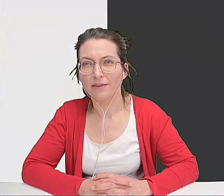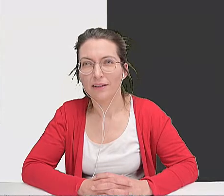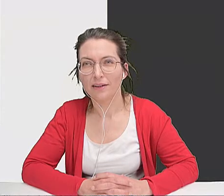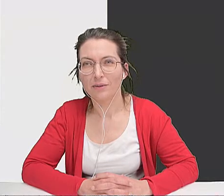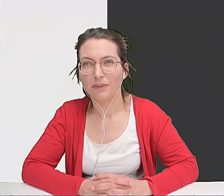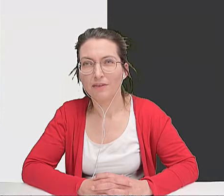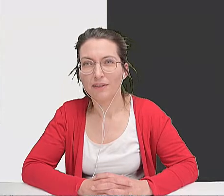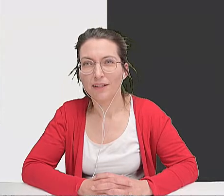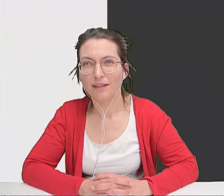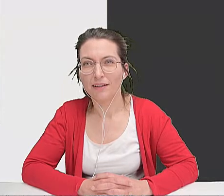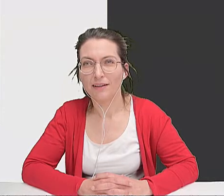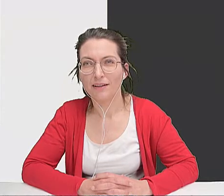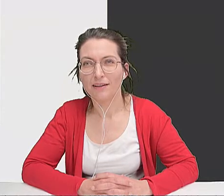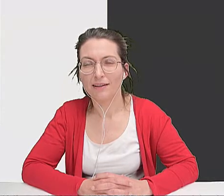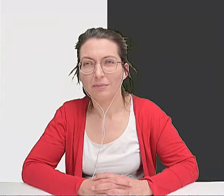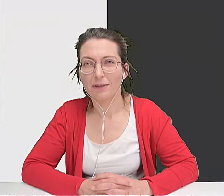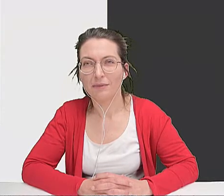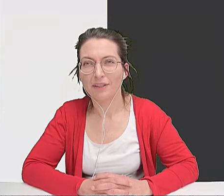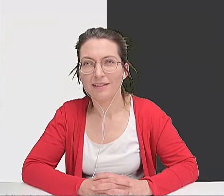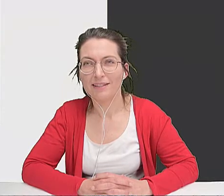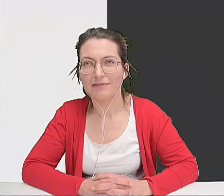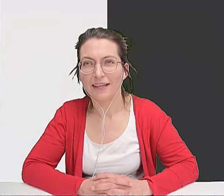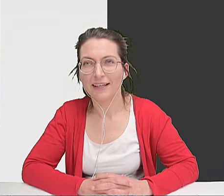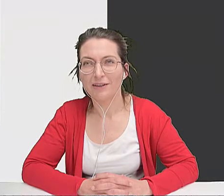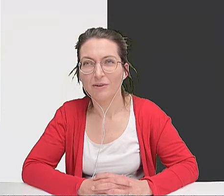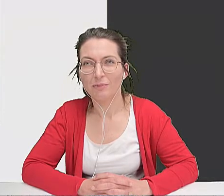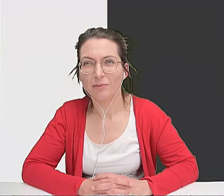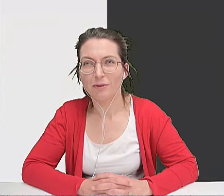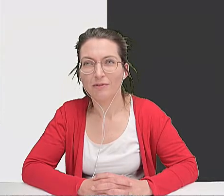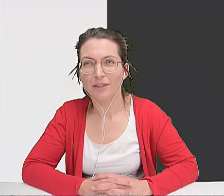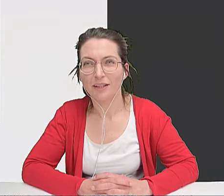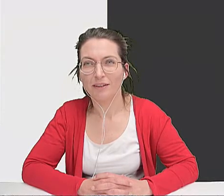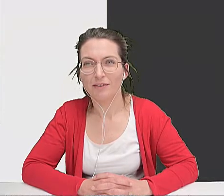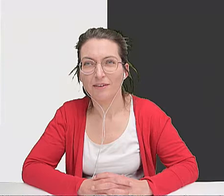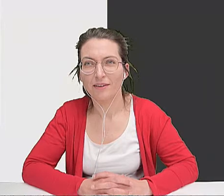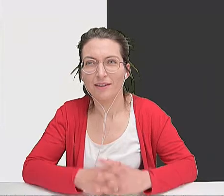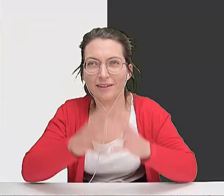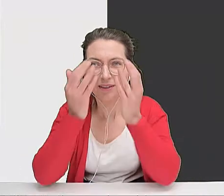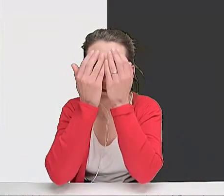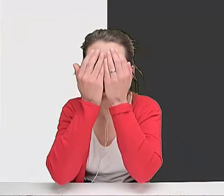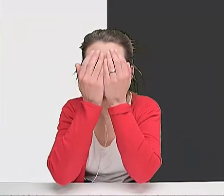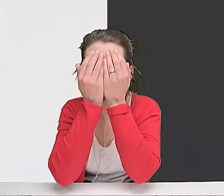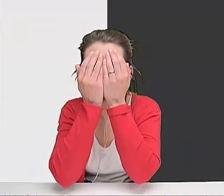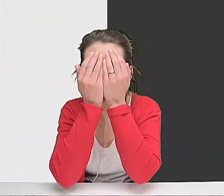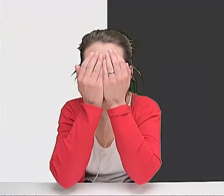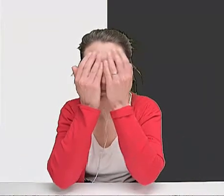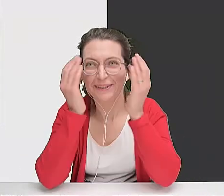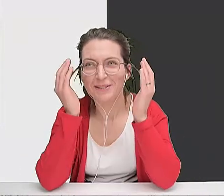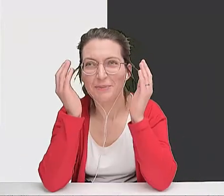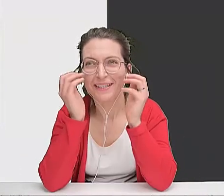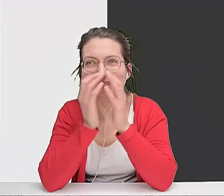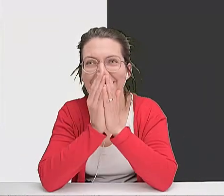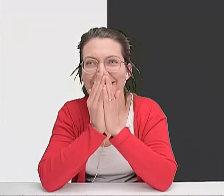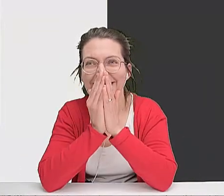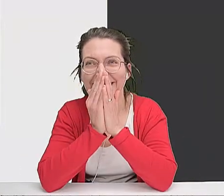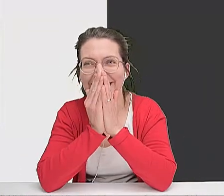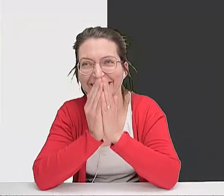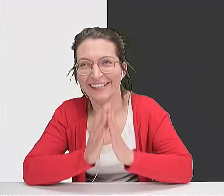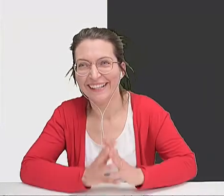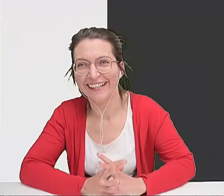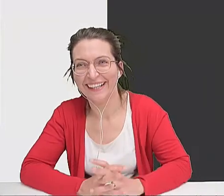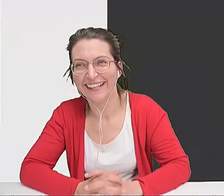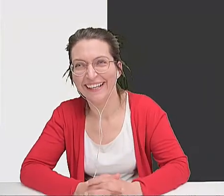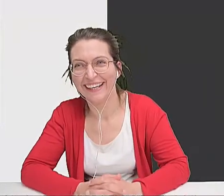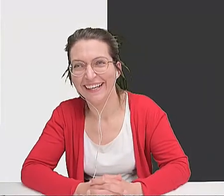Genau, da kommt nichts rein. Ja. Dann beim dritten 2 und beim vierten wieder 1. Okay, gut. Bin gespannt.